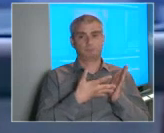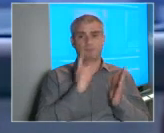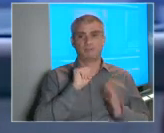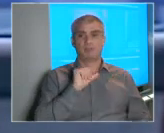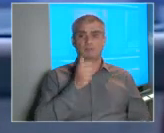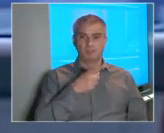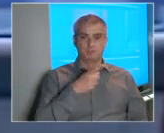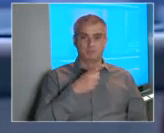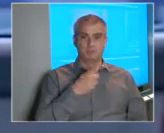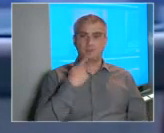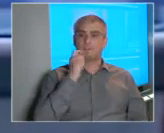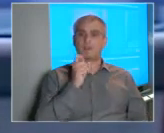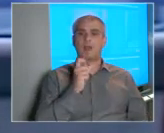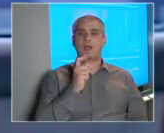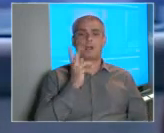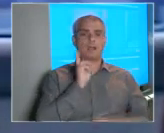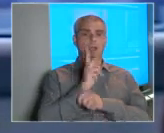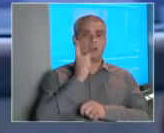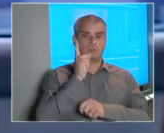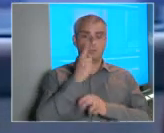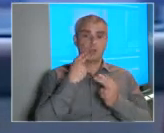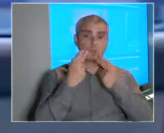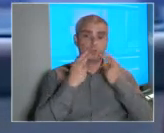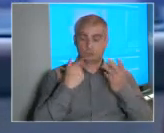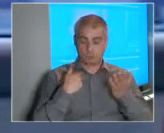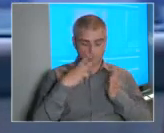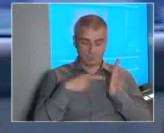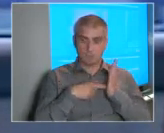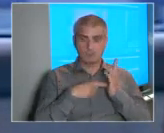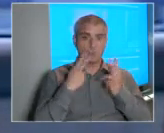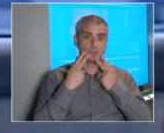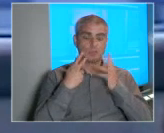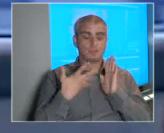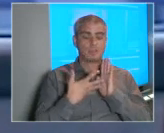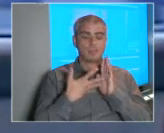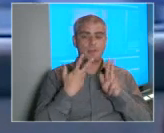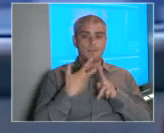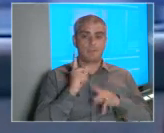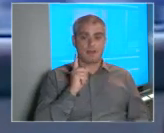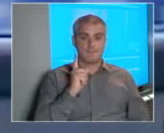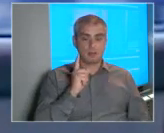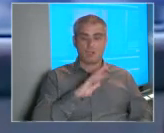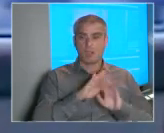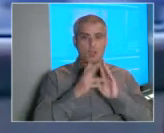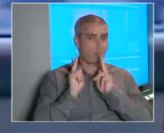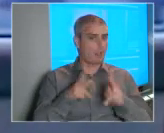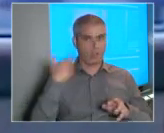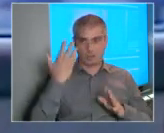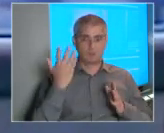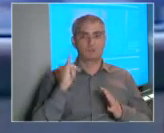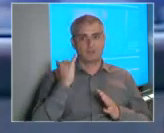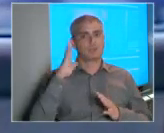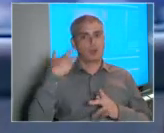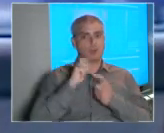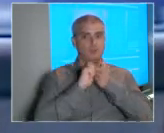קודם המילה הבלתי נמנעת של הזרה, התוצאות שנקרא כעת הן תוצאות מדגם בלבד, הכל פתוח ובהחלט